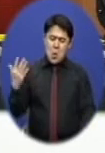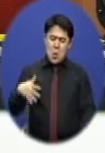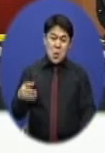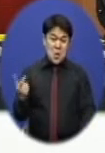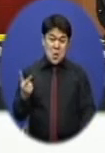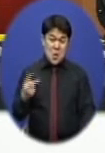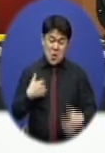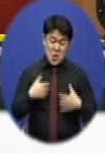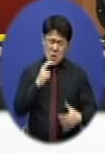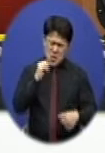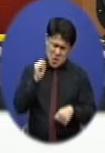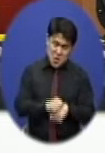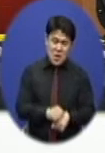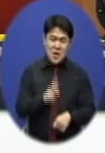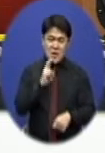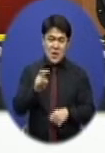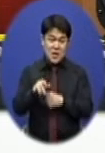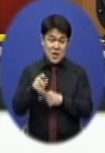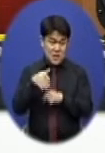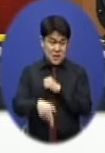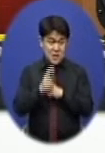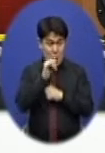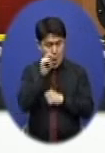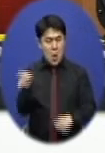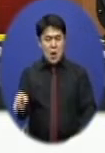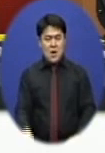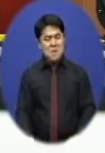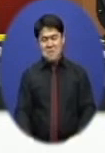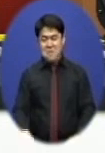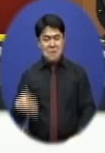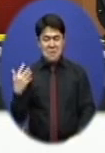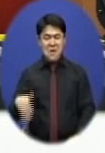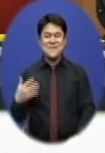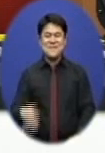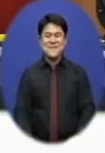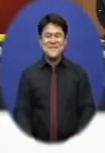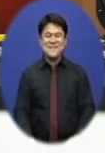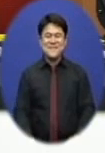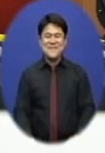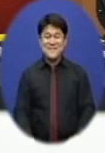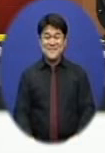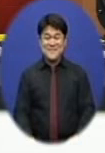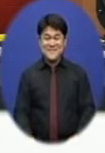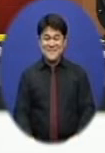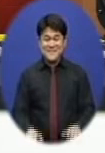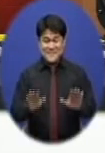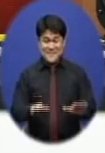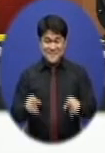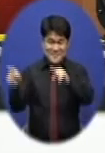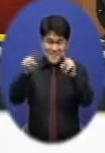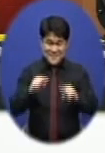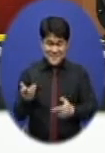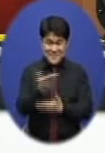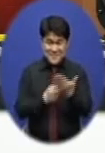네. 노래를 사투리로 불러보래요. 아 그래요? 예. 네. 자 오늘의 이제 전국 나눔